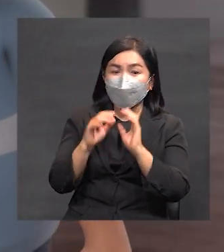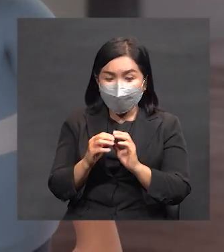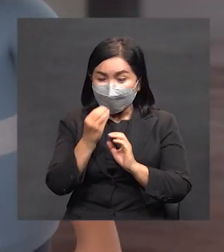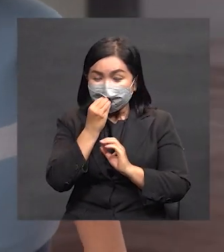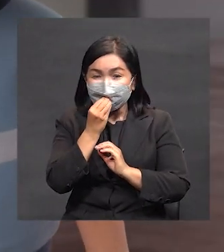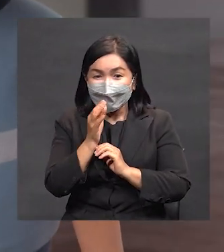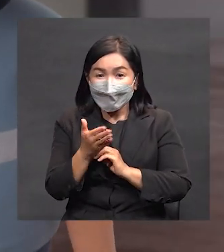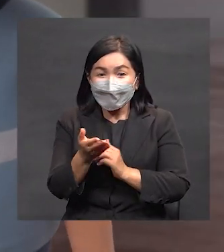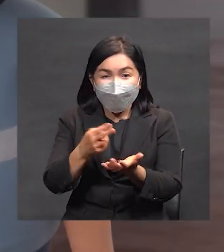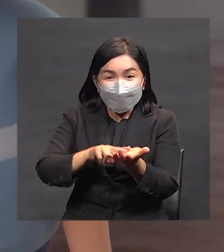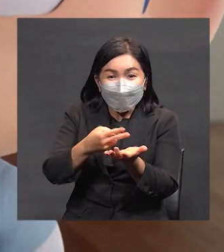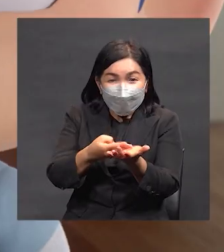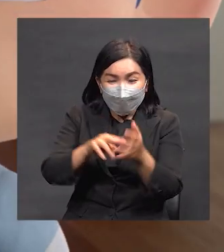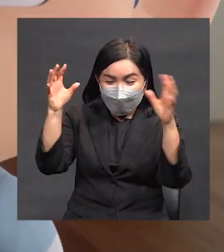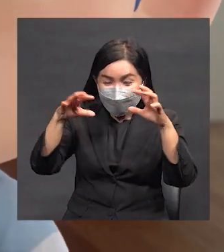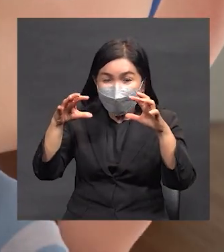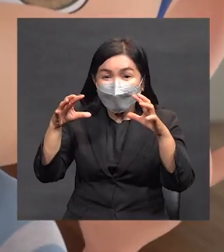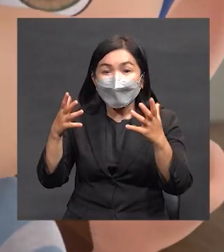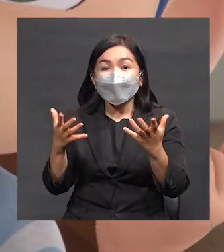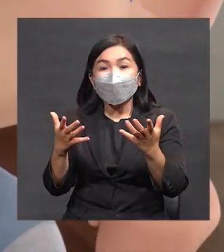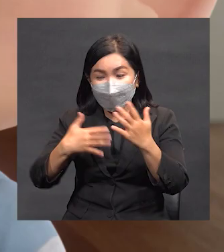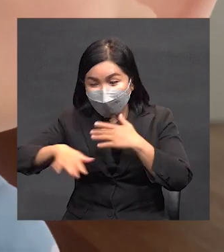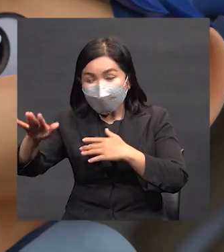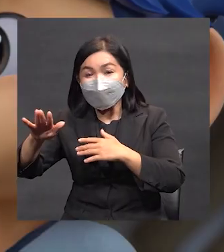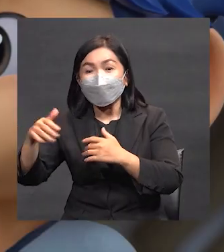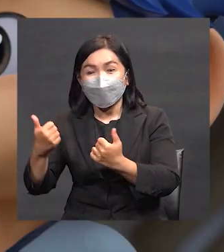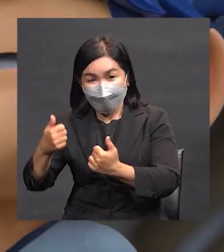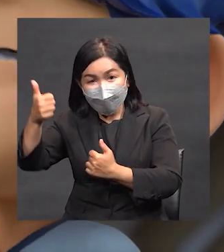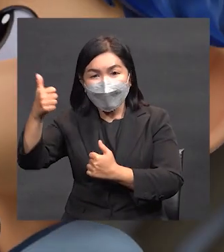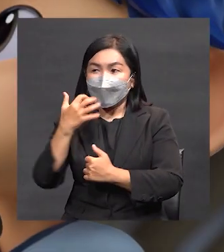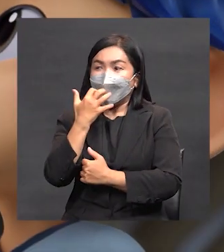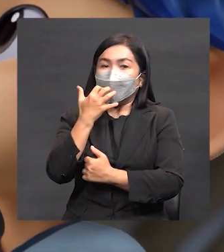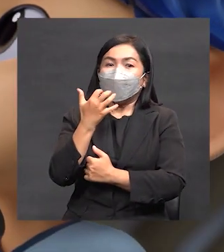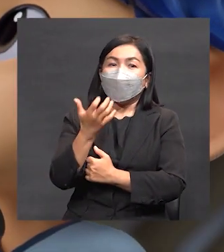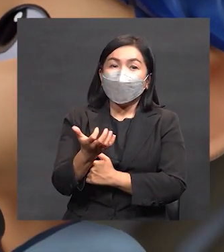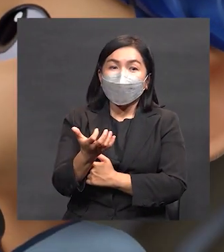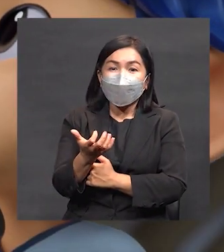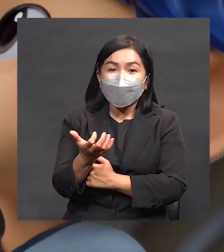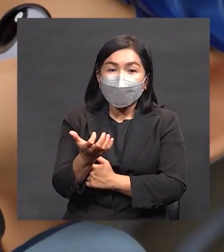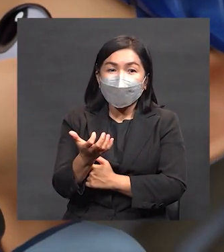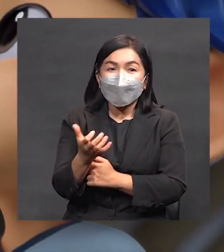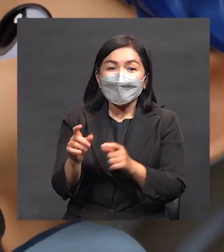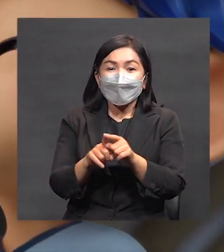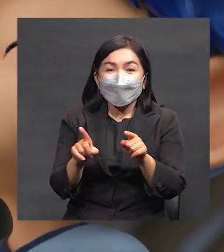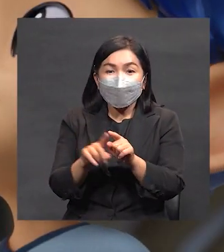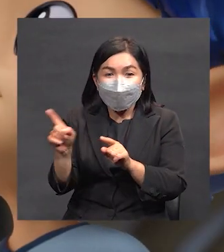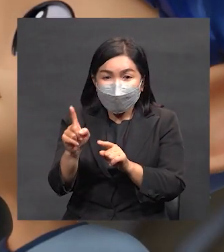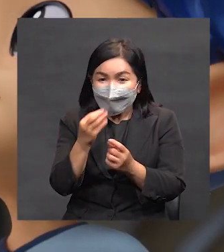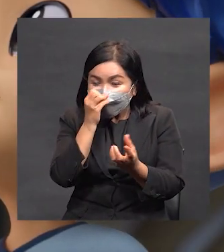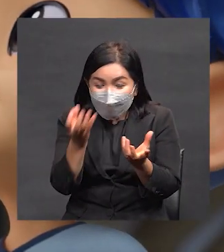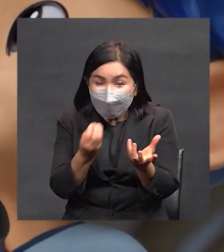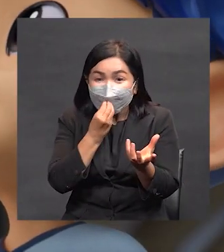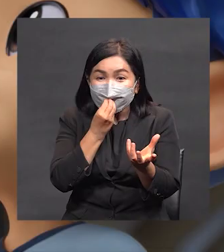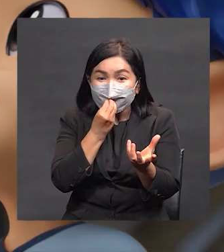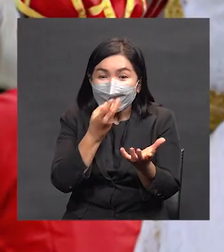กินปลาทูวันนี้ฝนไม่ตกเราออกไปเล่นนอกบ้านได ้นี่เล่นเลียนแบบพระโคที่กินเลี้ยงเสี่ยงทายผล